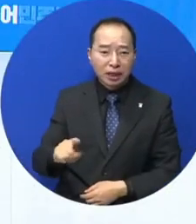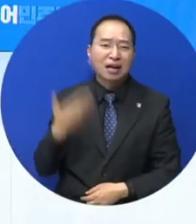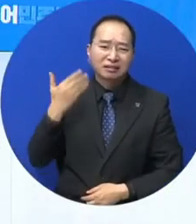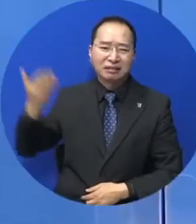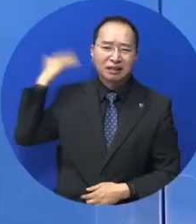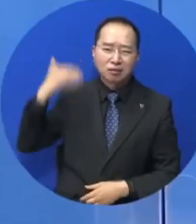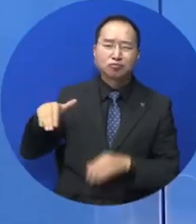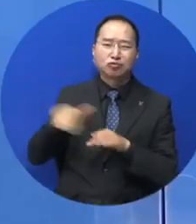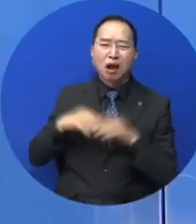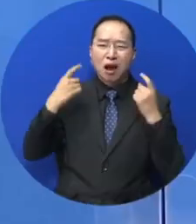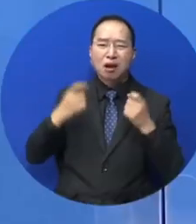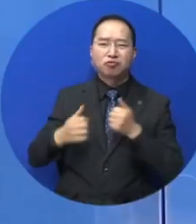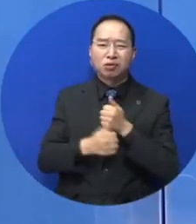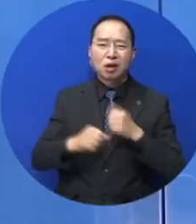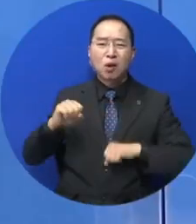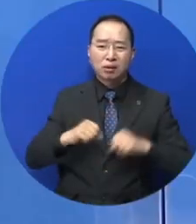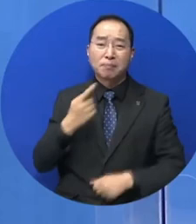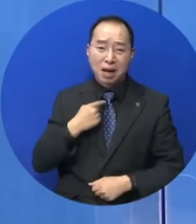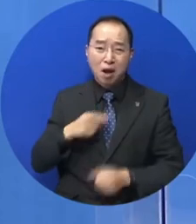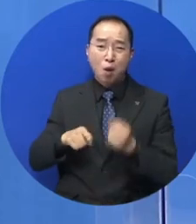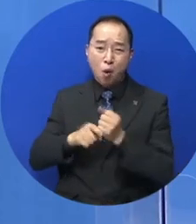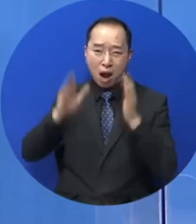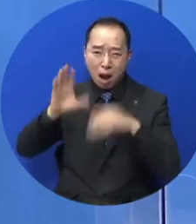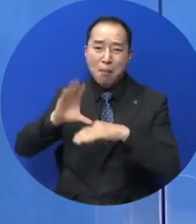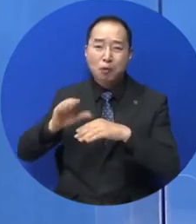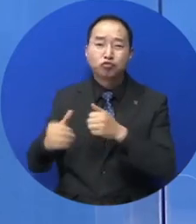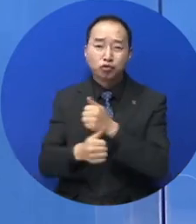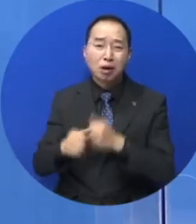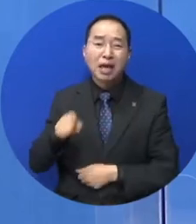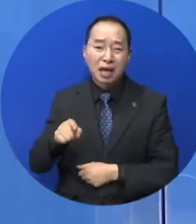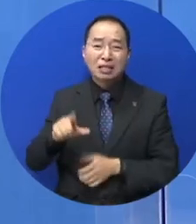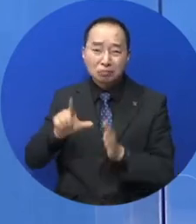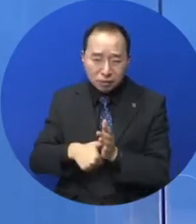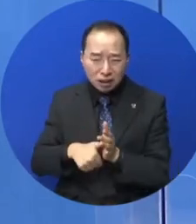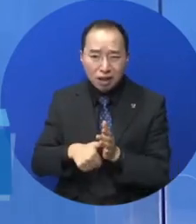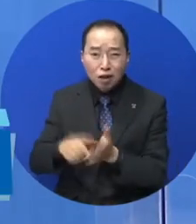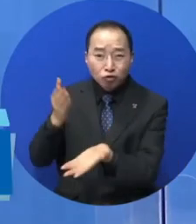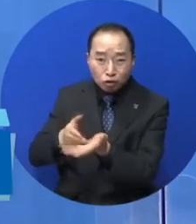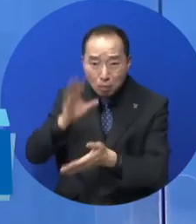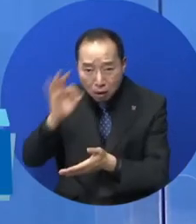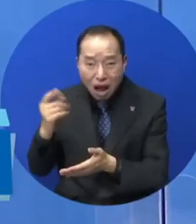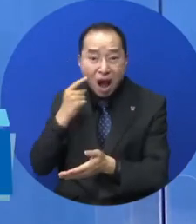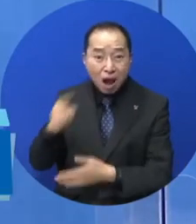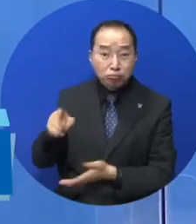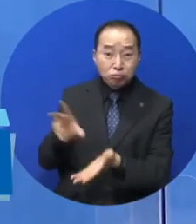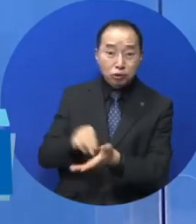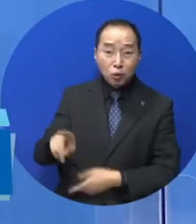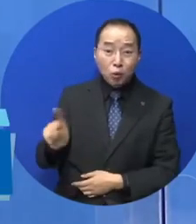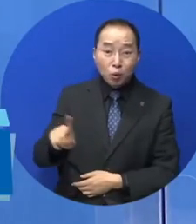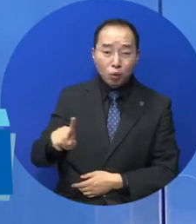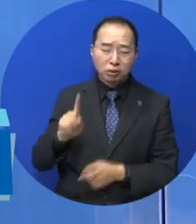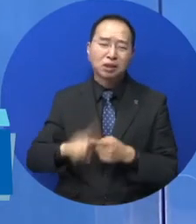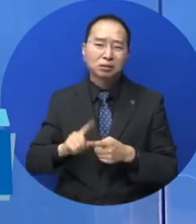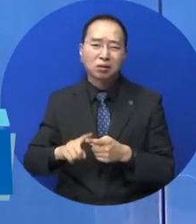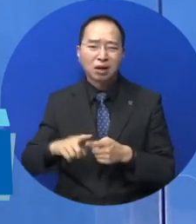문화관광위원회에서도 활동을 했고 또 과학기술방송통신위원회에서 이 문제를 계속 제도적으로 다뤄왔습니다.